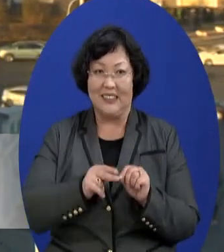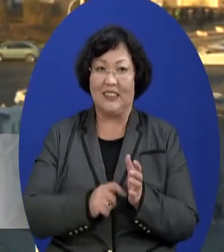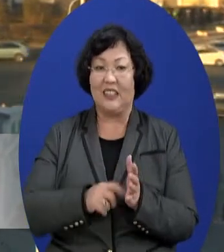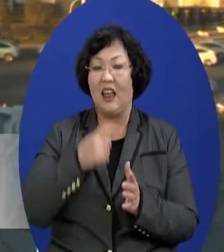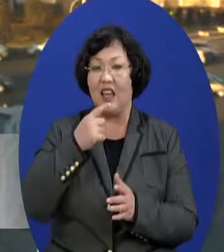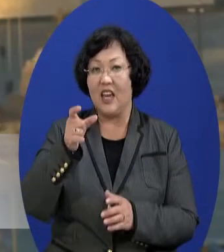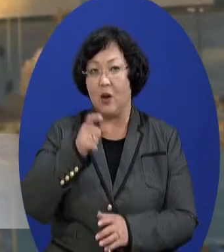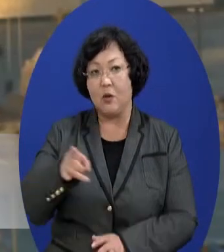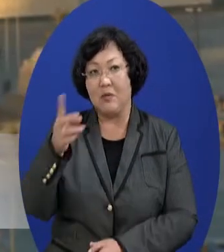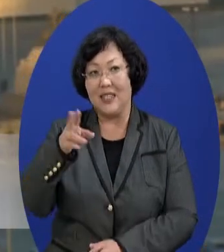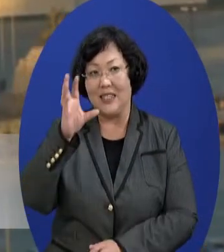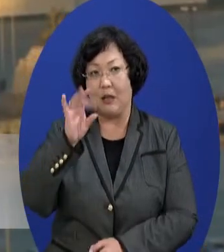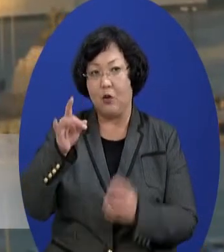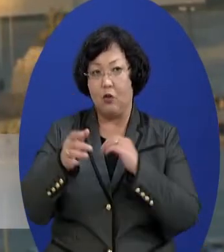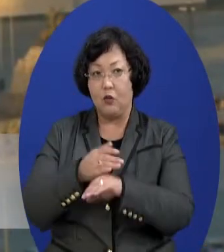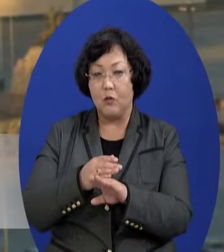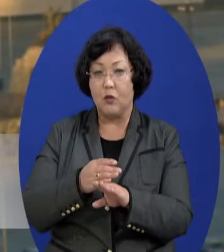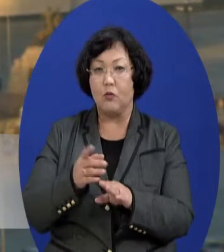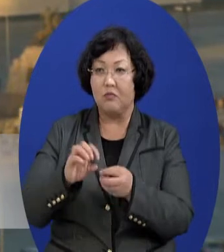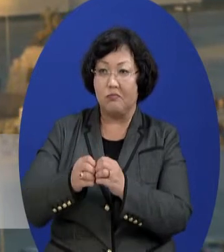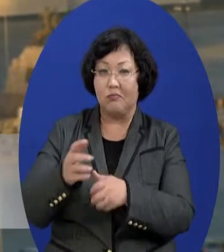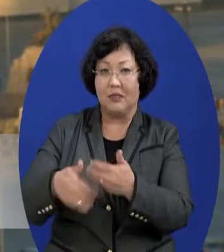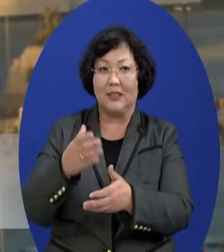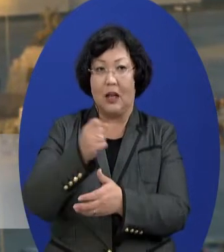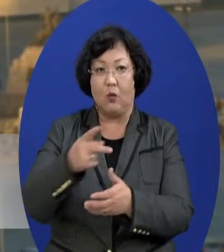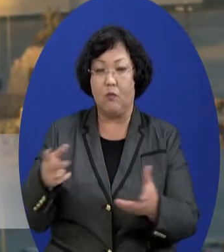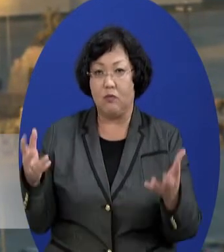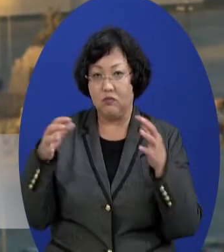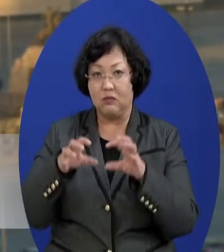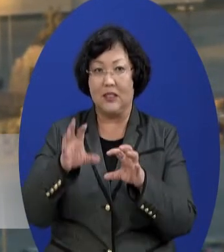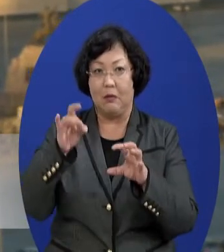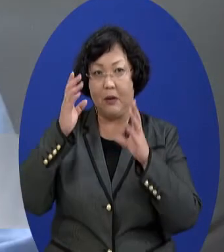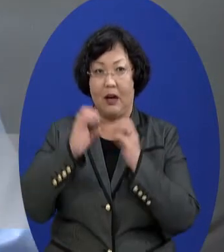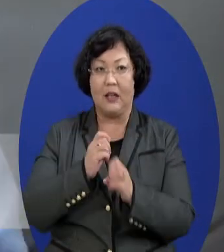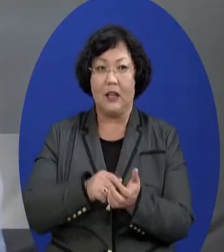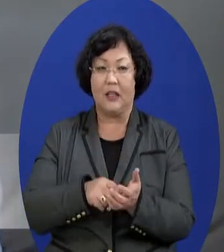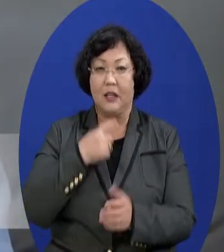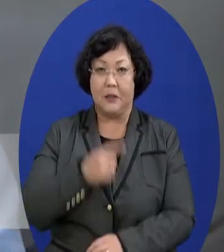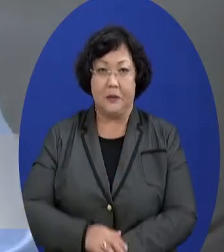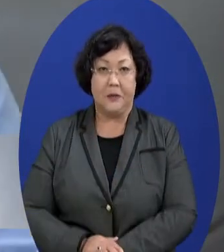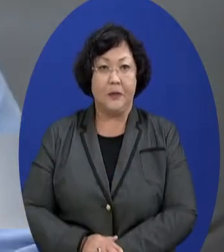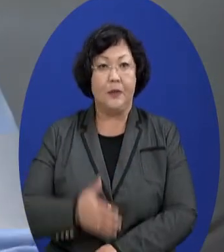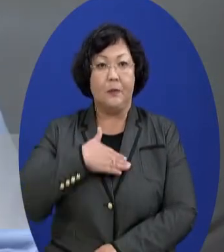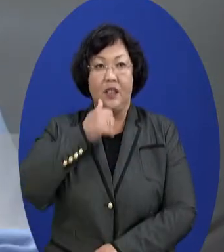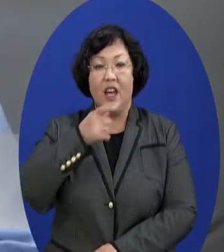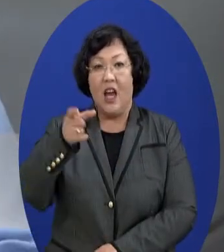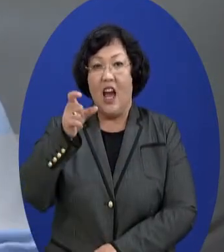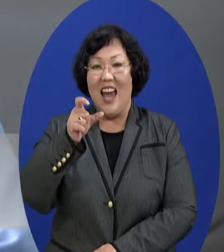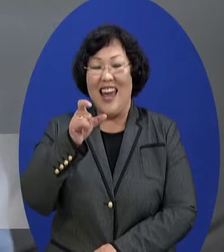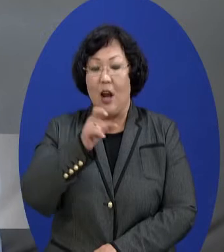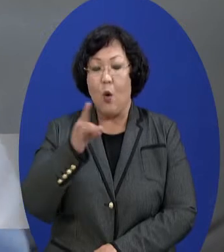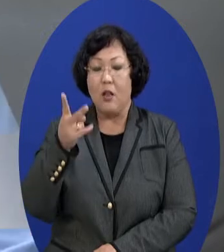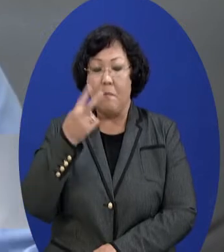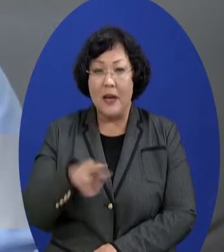салбраас эхлэлтэй гүйцэтгэл суурилсан санхүүжилт рүү цаашид бүхэл салбар шилжих хэрэгтэй мөн хэлж байна. Өнөөдөр эрүүл мэндэд дам утгаар бол